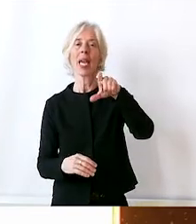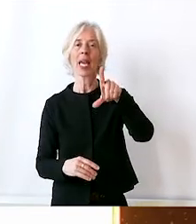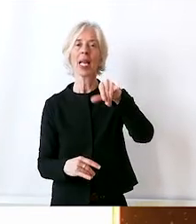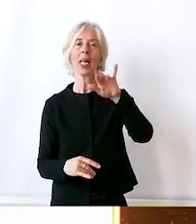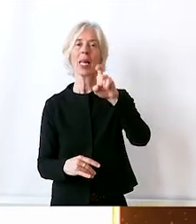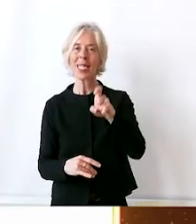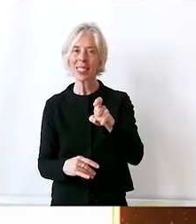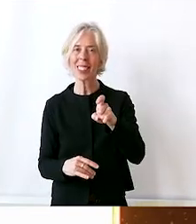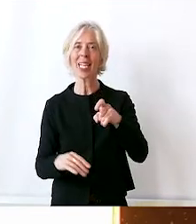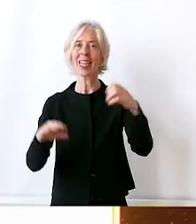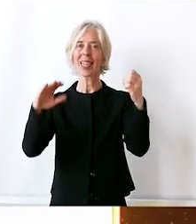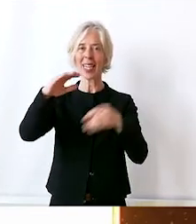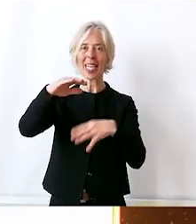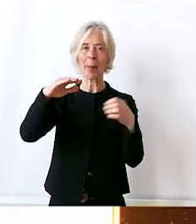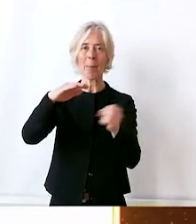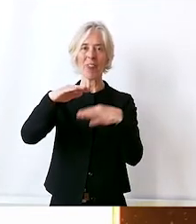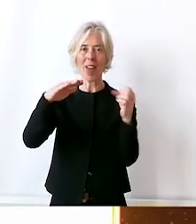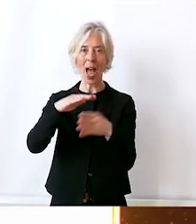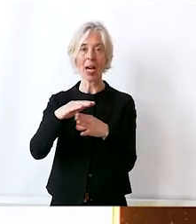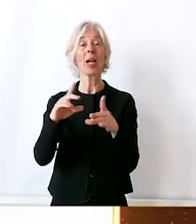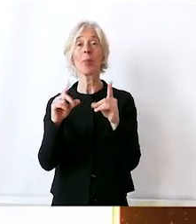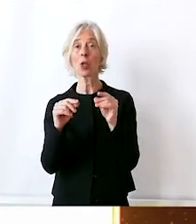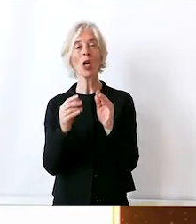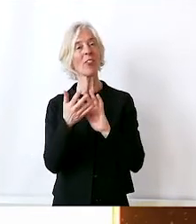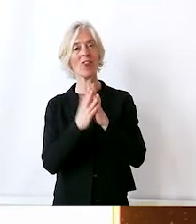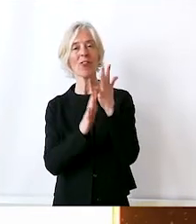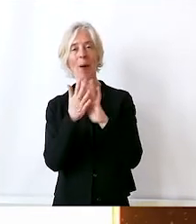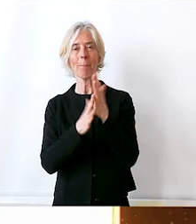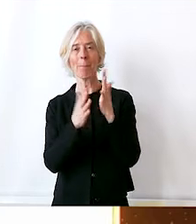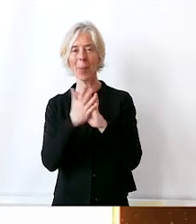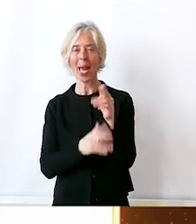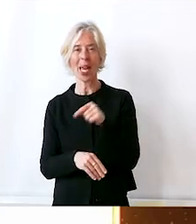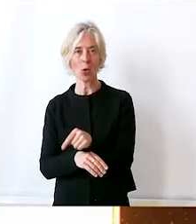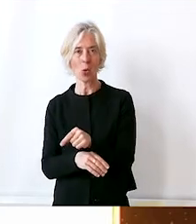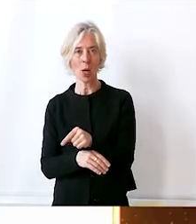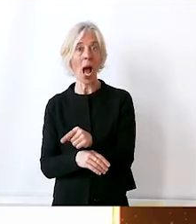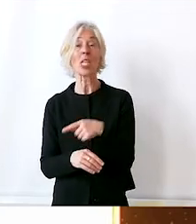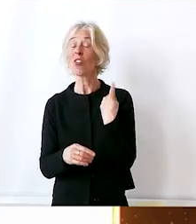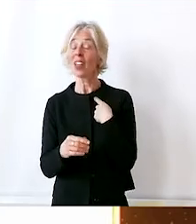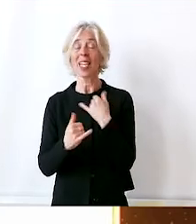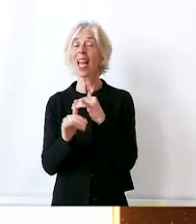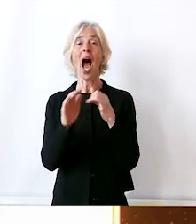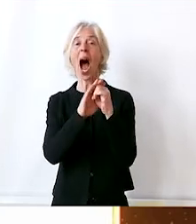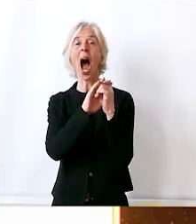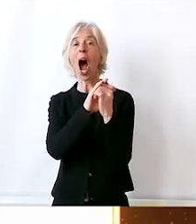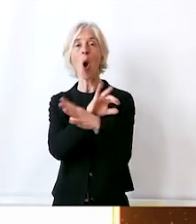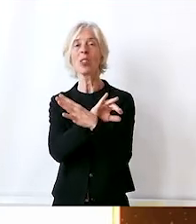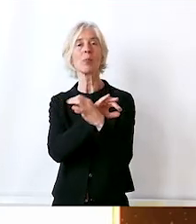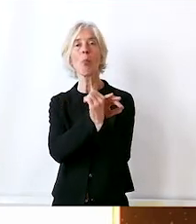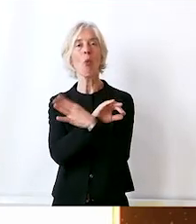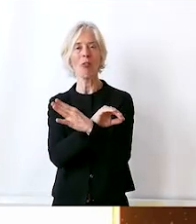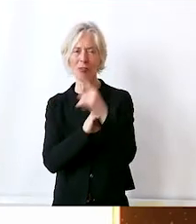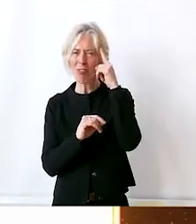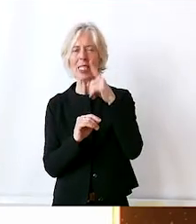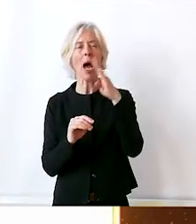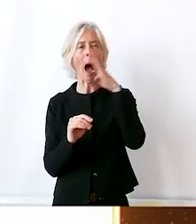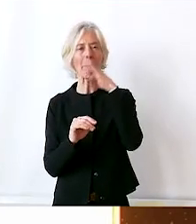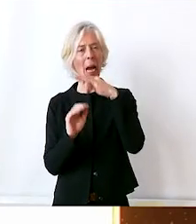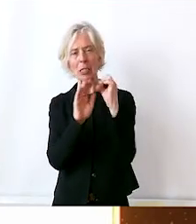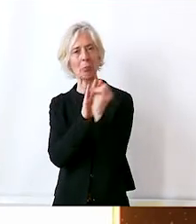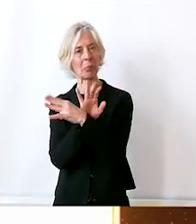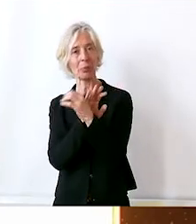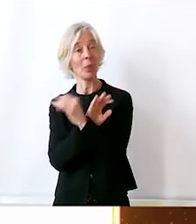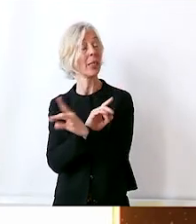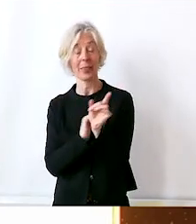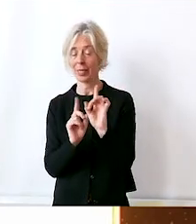Sprich, wenn ich die Analogie zum Autobau benutzen darf, wir haben quasi keinen Auspuff, aus dem einfach die Abgase in die Atmosphäre geschüttet